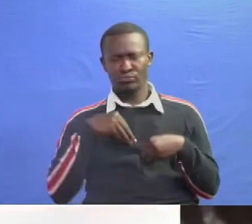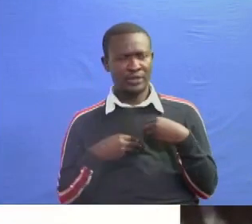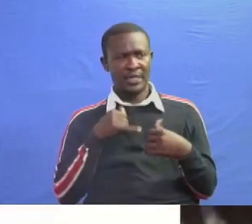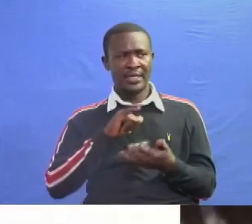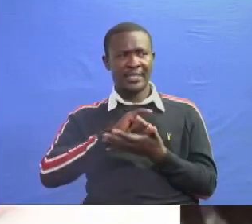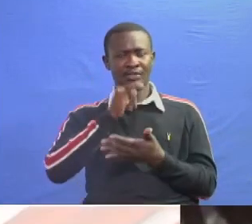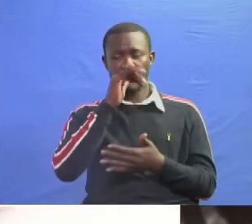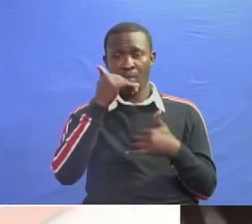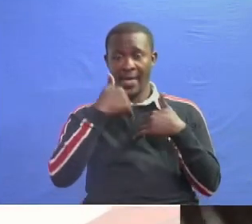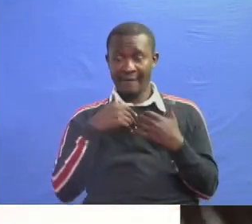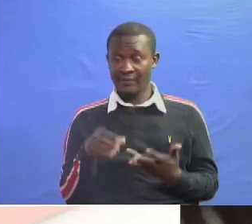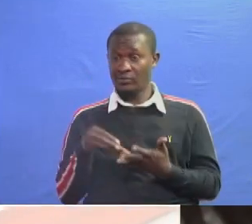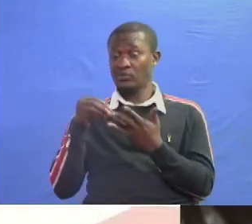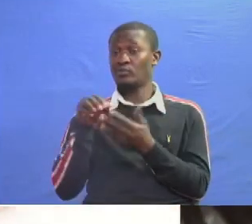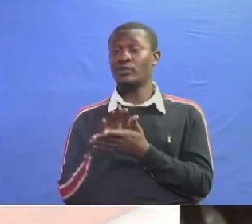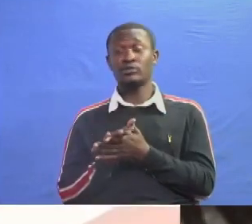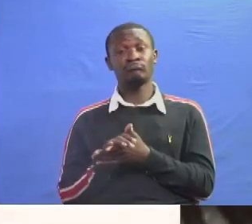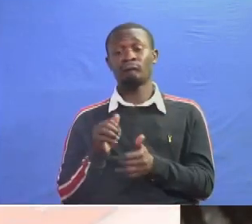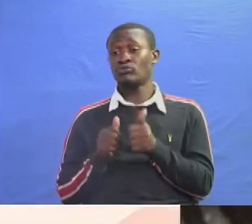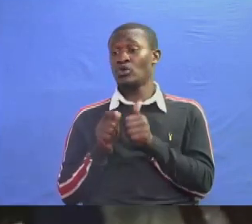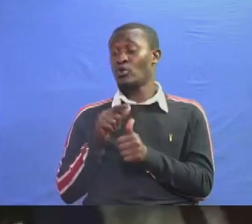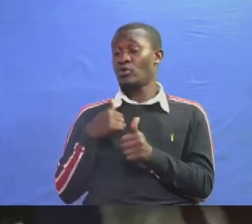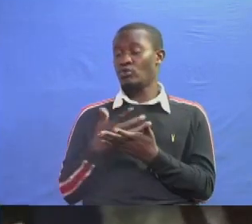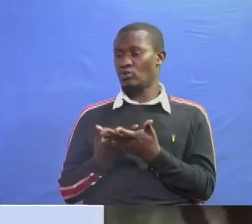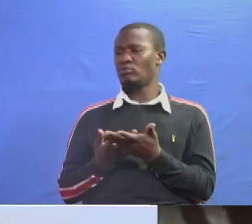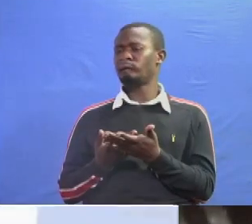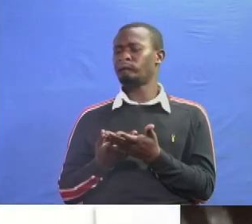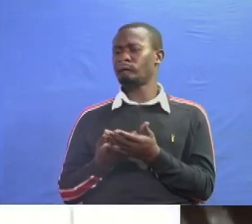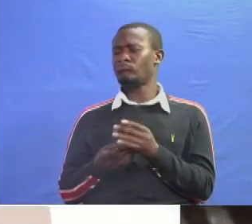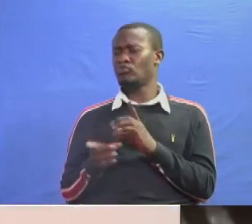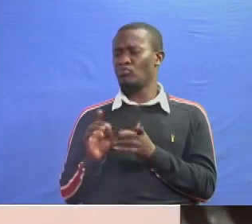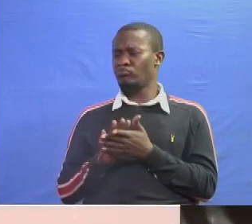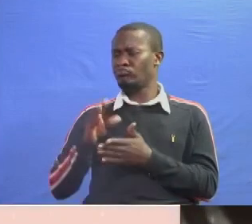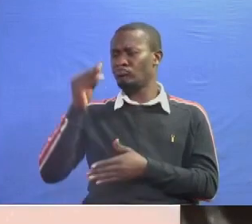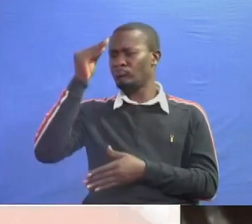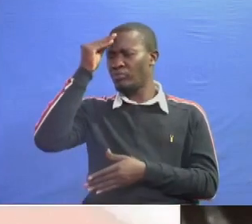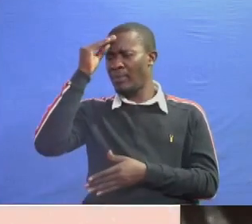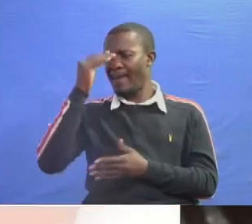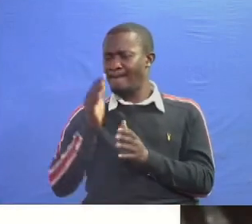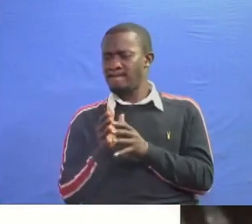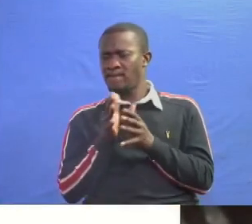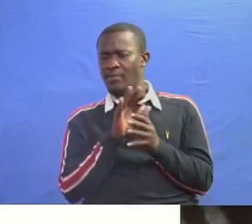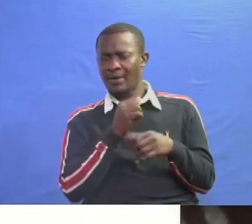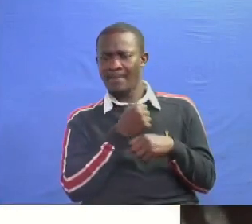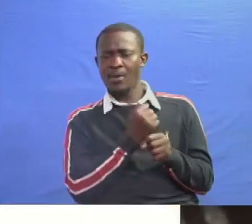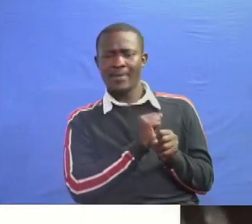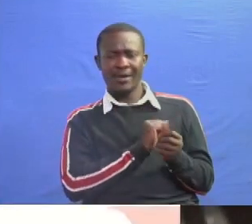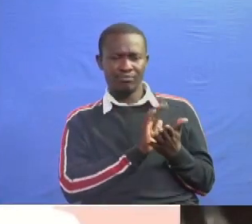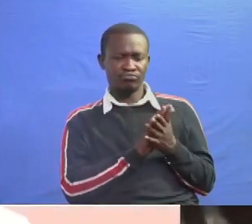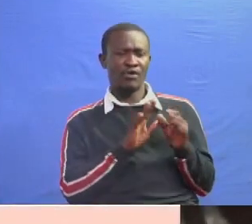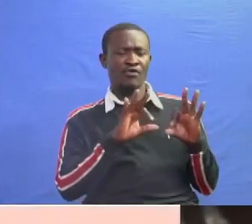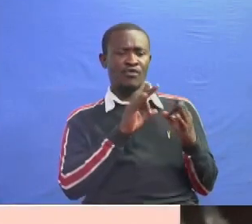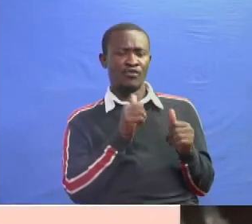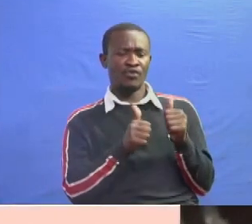maana leo tuko na Special Olympics. Hawa wanashughulika upande wa elimu, wanashughulika upande wa kuwezesha familia